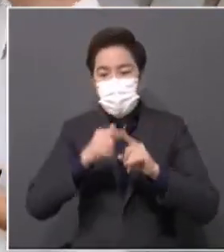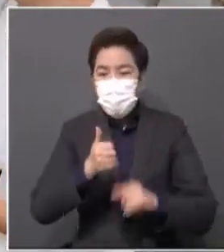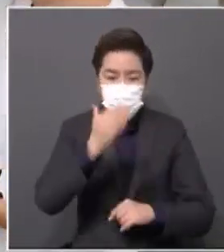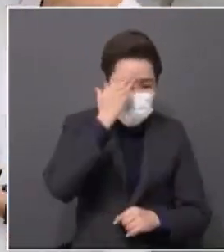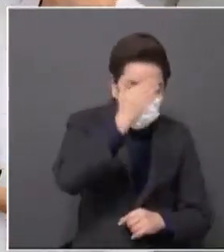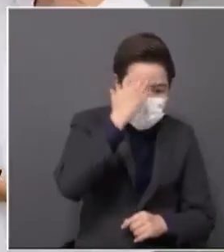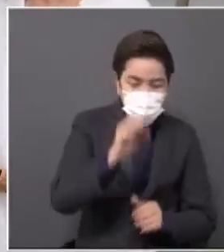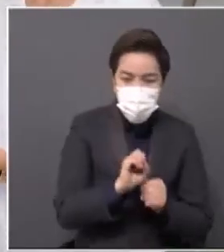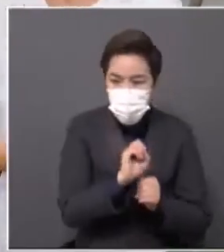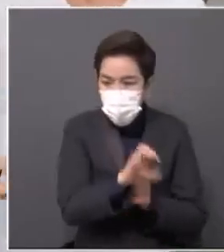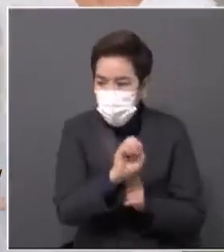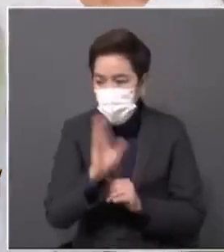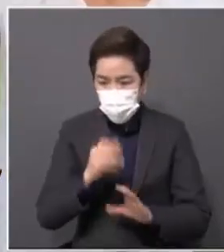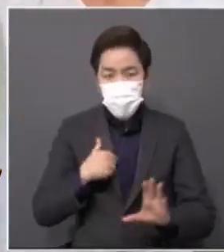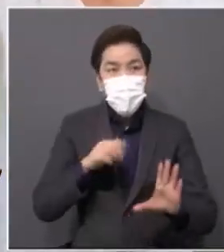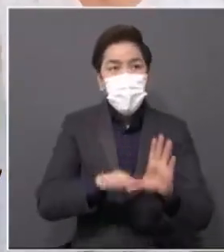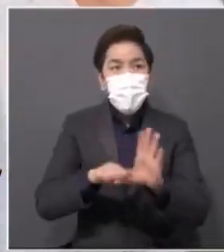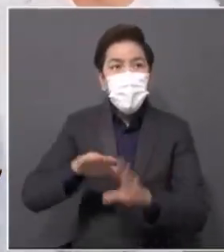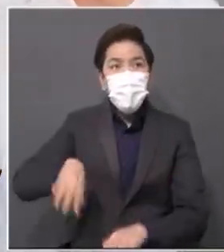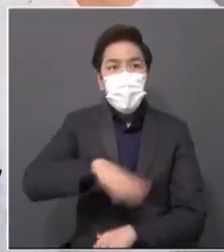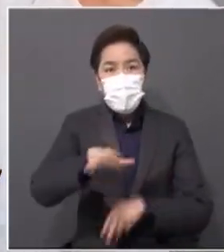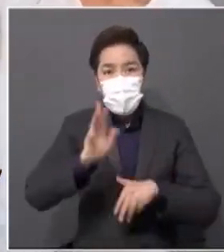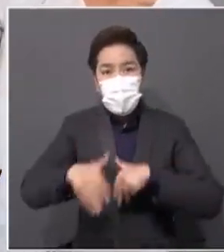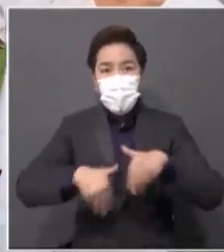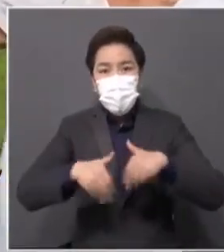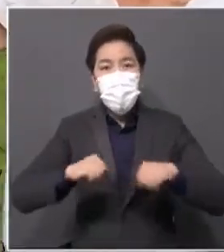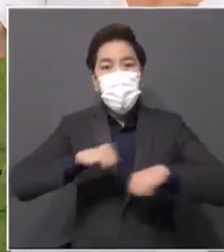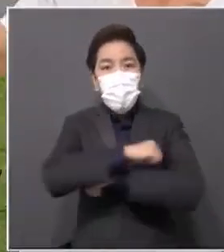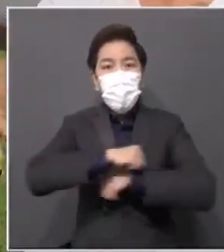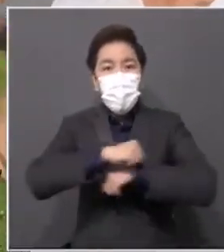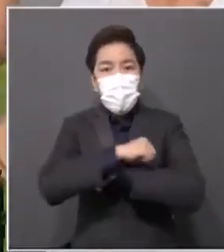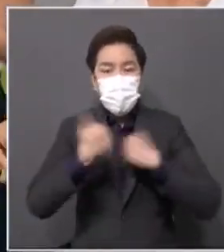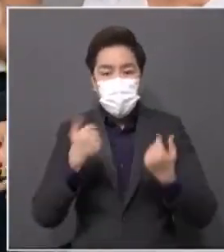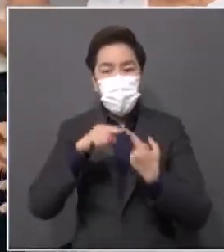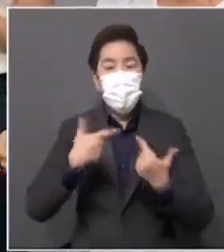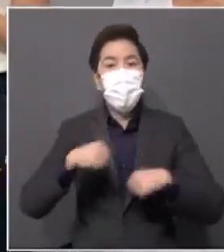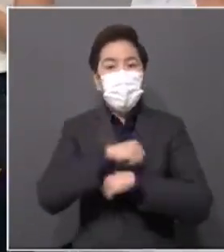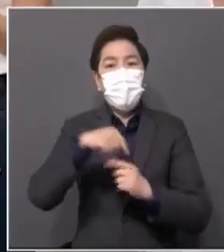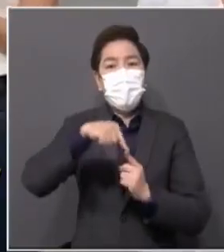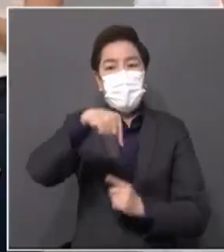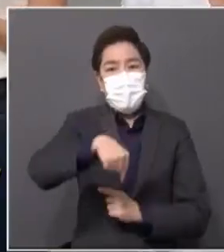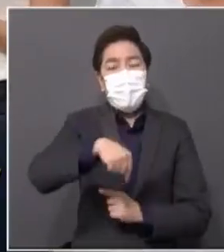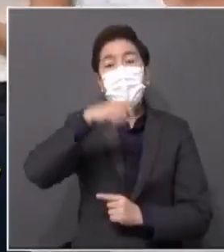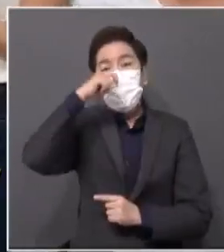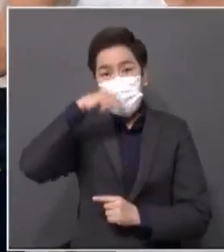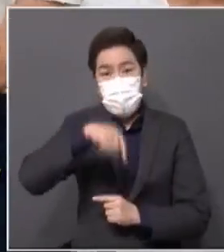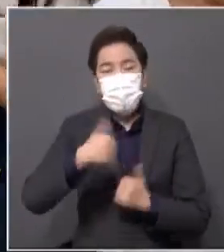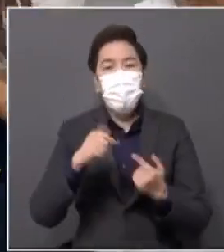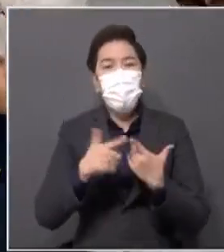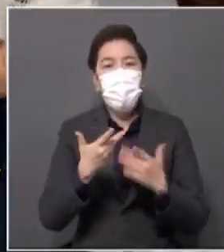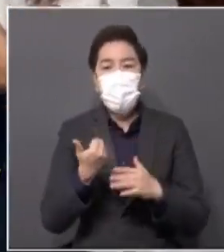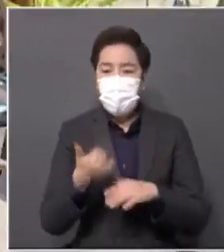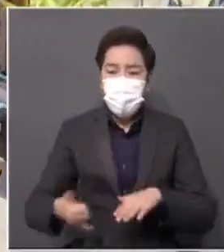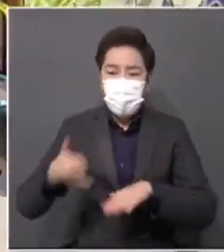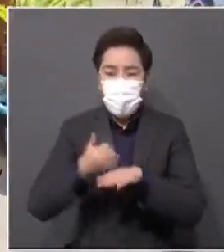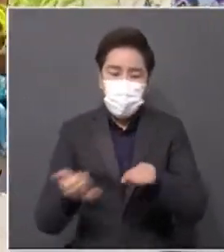เดินทักทายแนะนำตัวกับผู้สมัครนะครับกับประชาชนที่เดินทางมาออกกำลังกายภายในสวนสาธารณะเสรีไทยก่อน